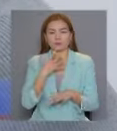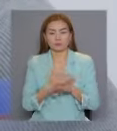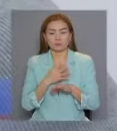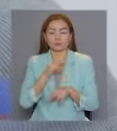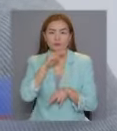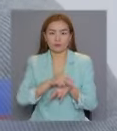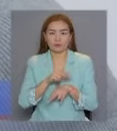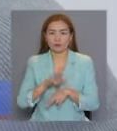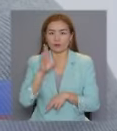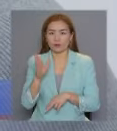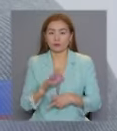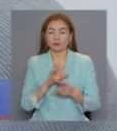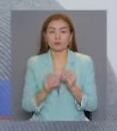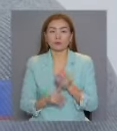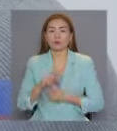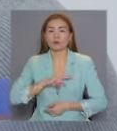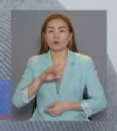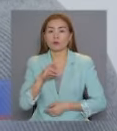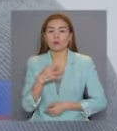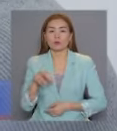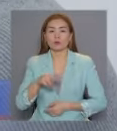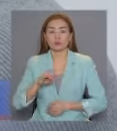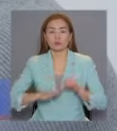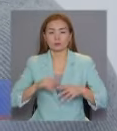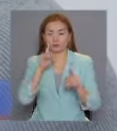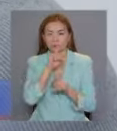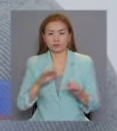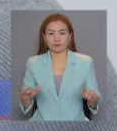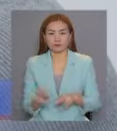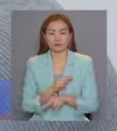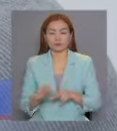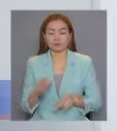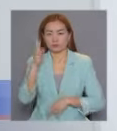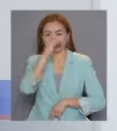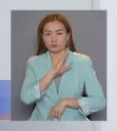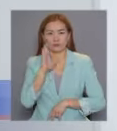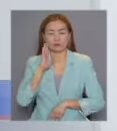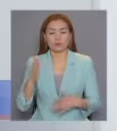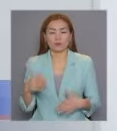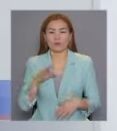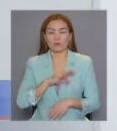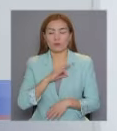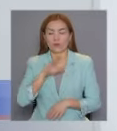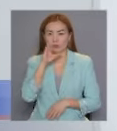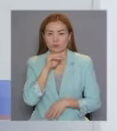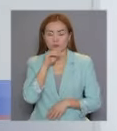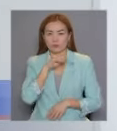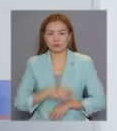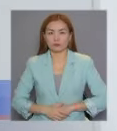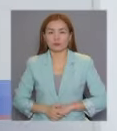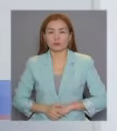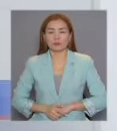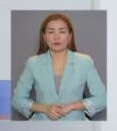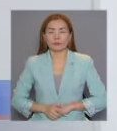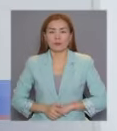логопед білім беруде. Бұл бастама логопед мамандар мен ерекше балаларды тәрбиелеуші ата-аналарға үлкен мүмкіндік береді. Естественно,